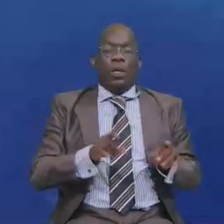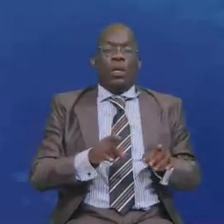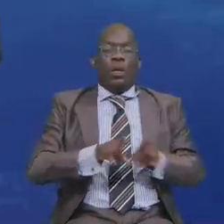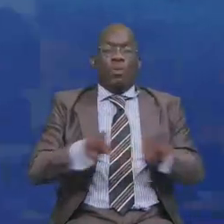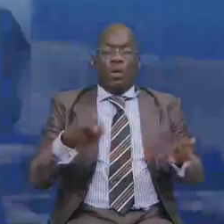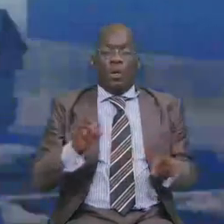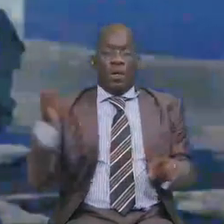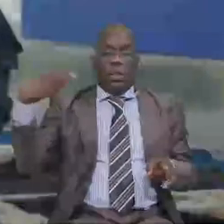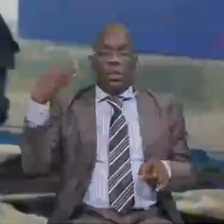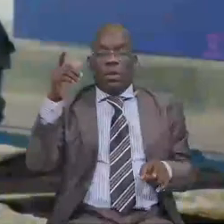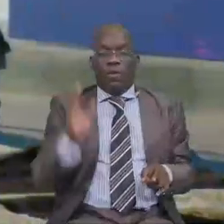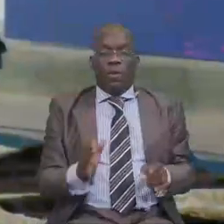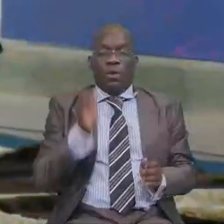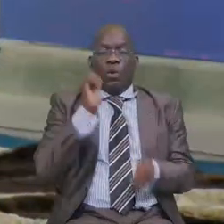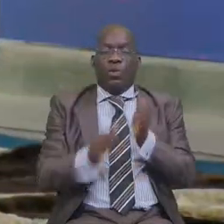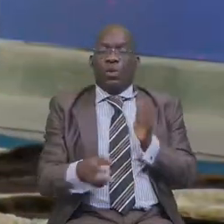avec moi.